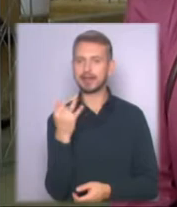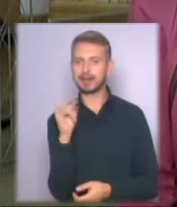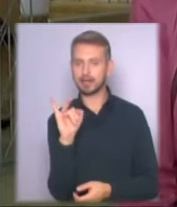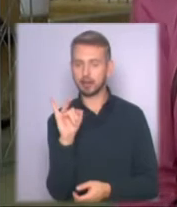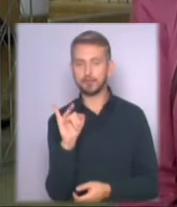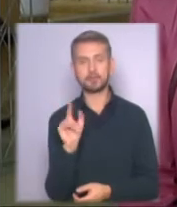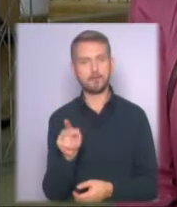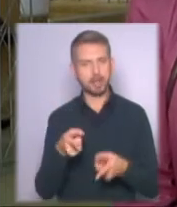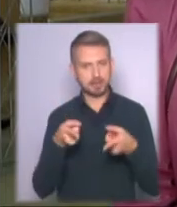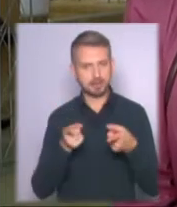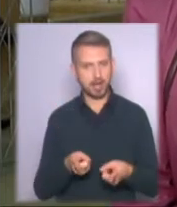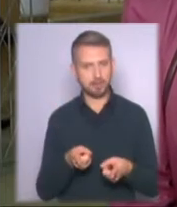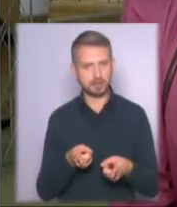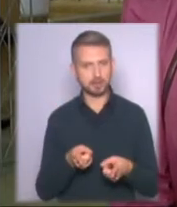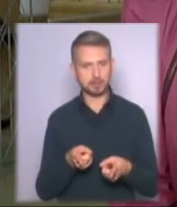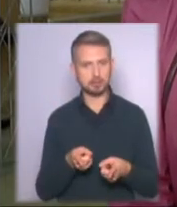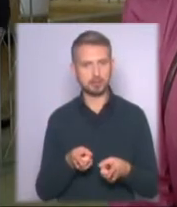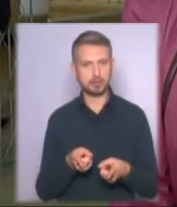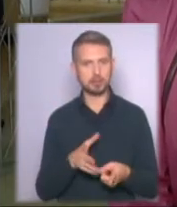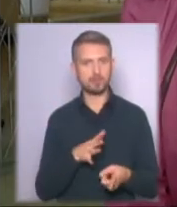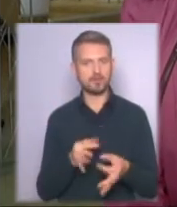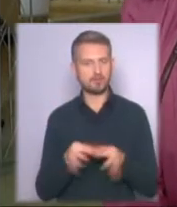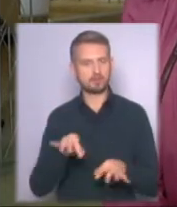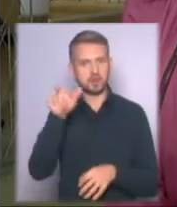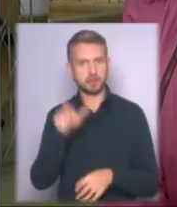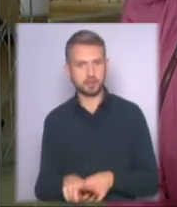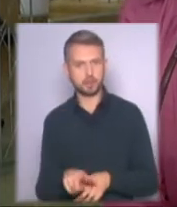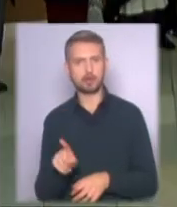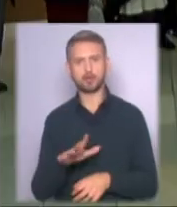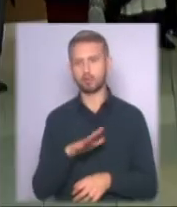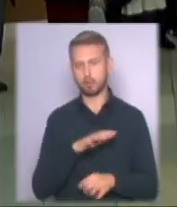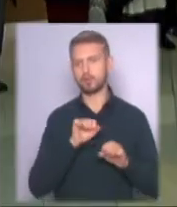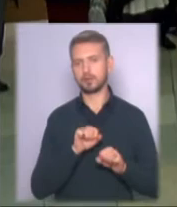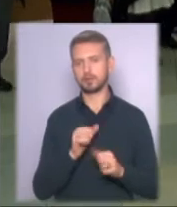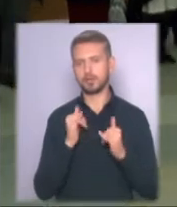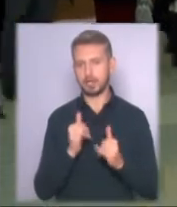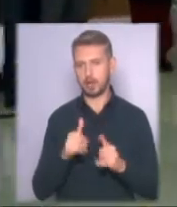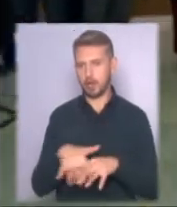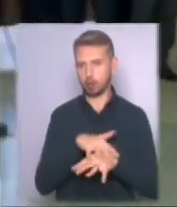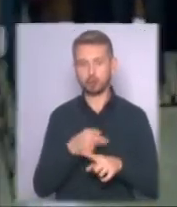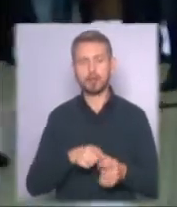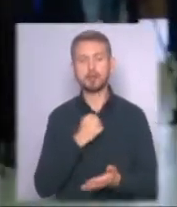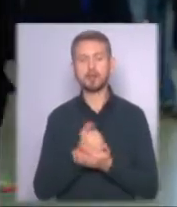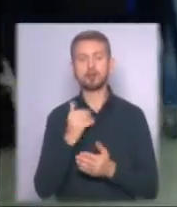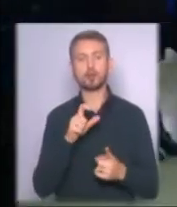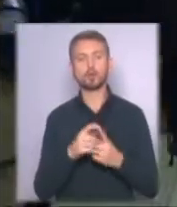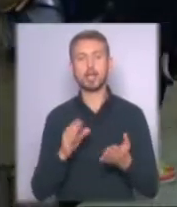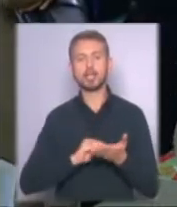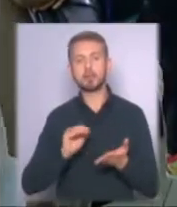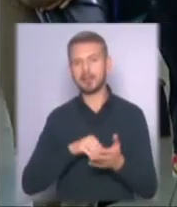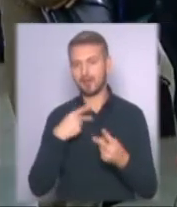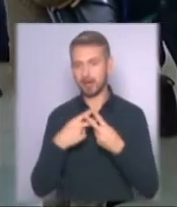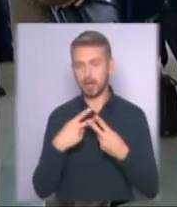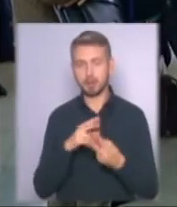справді була людина, що був для народу. Це підтверджують і його слова, які він написав за ґратами.